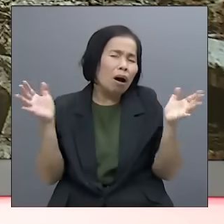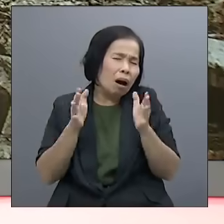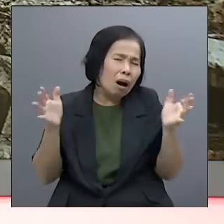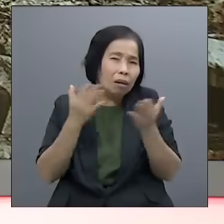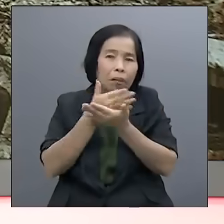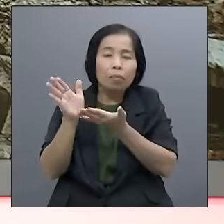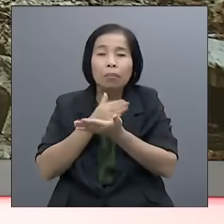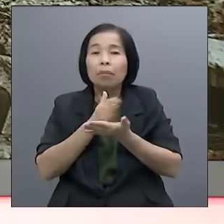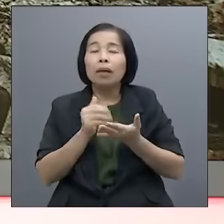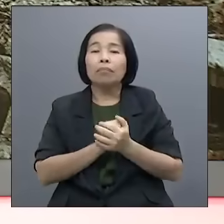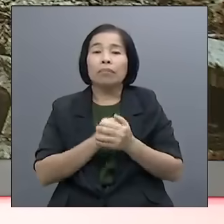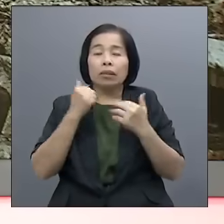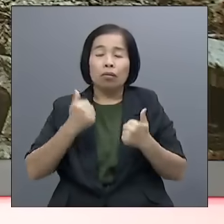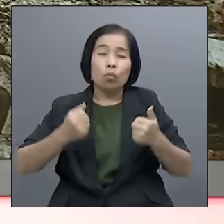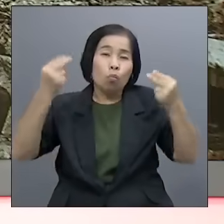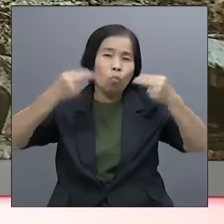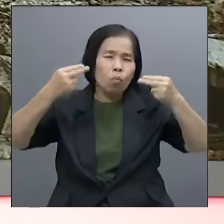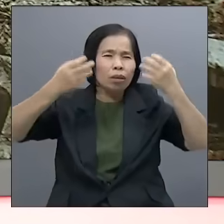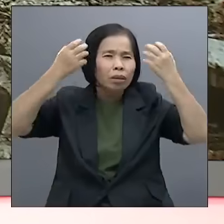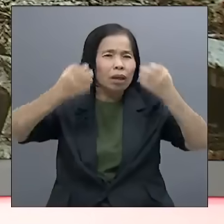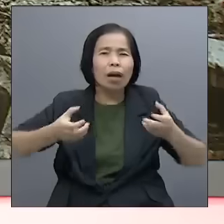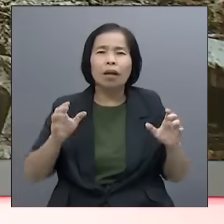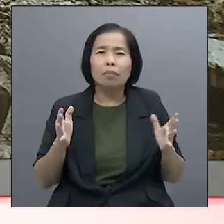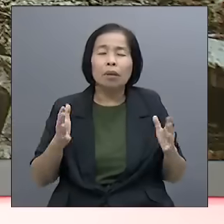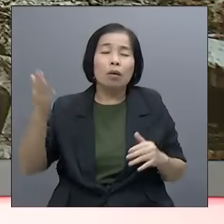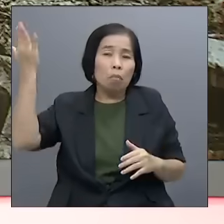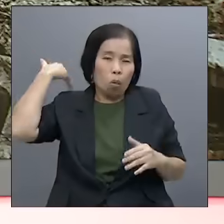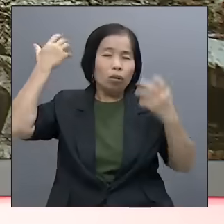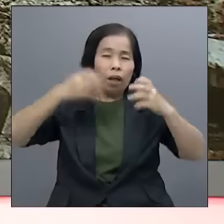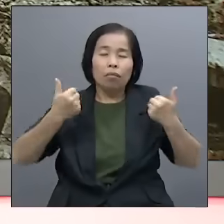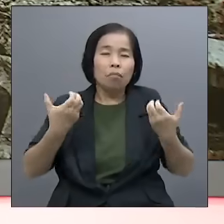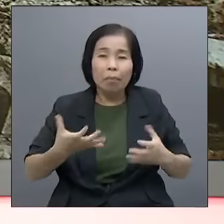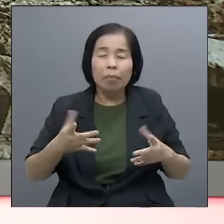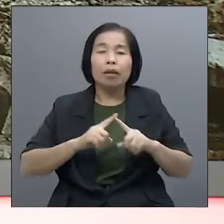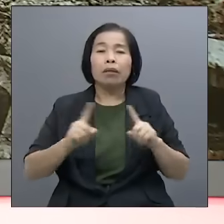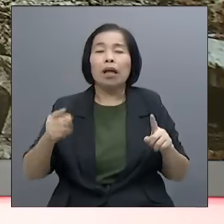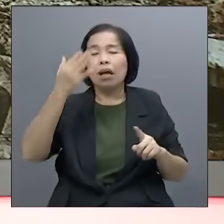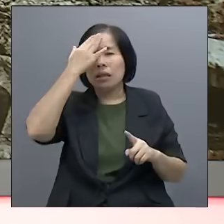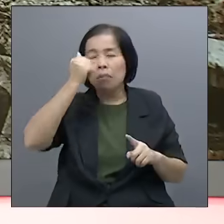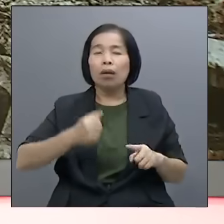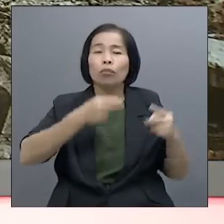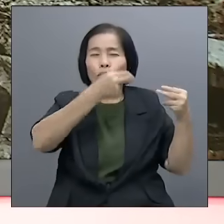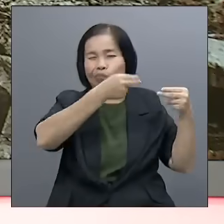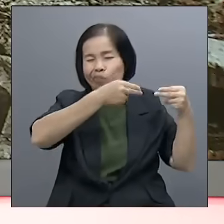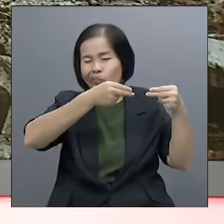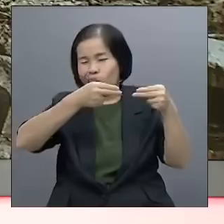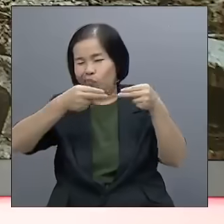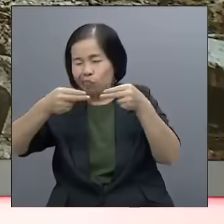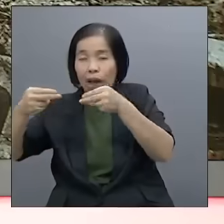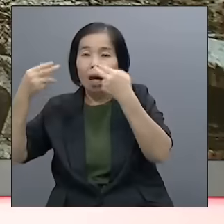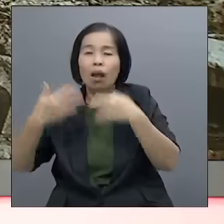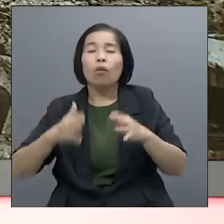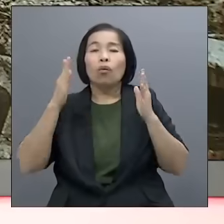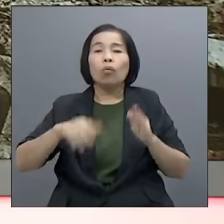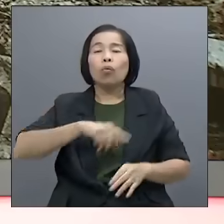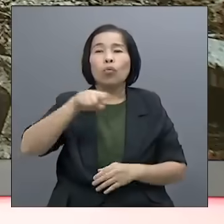แม้ว่าตอนนี้การสู้รบจะไม่ได้รุนแรงเท่ากับในอดีตแต่ต้องยอมรับนะคะว่าสงครามที่เกิดขึ้นนับตั้งแต่มูมมากัดดาฟีถูกโค่นล้ม